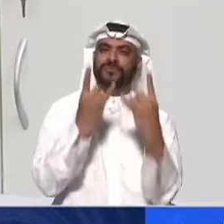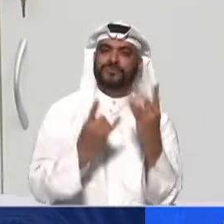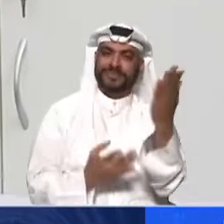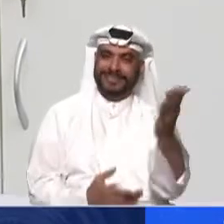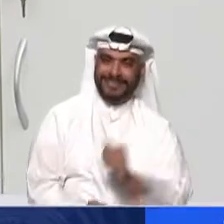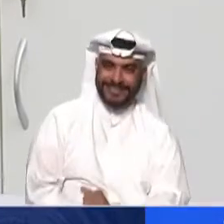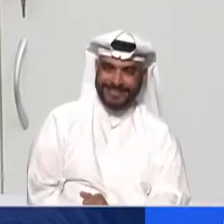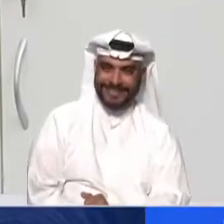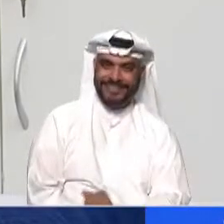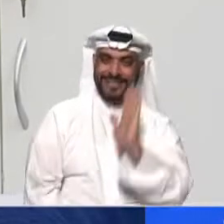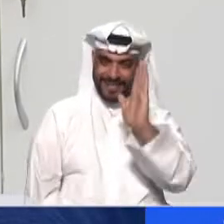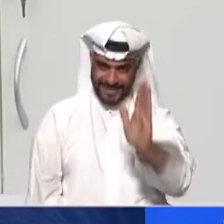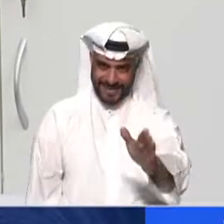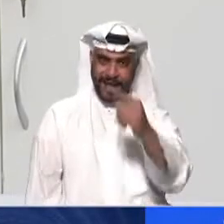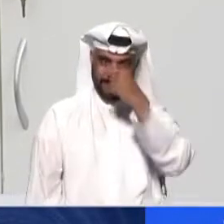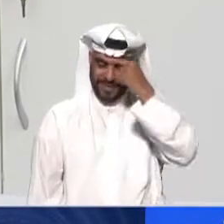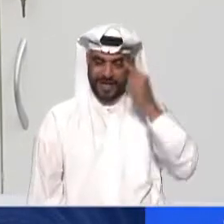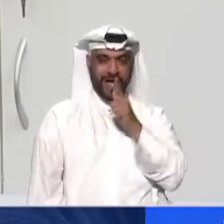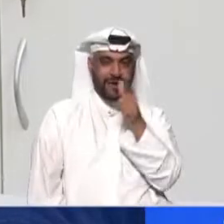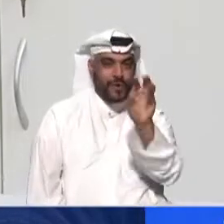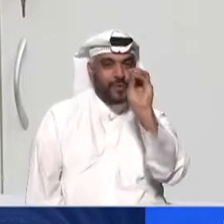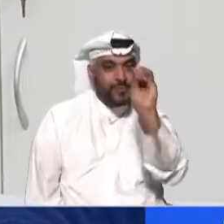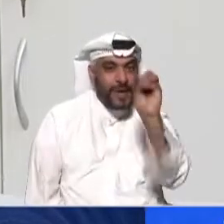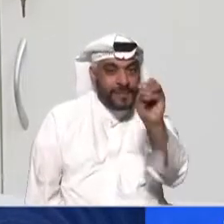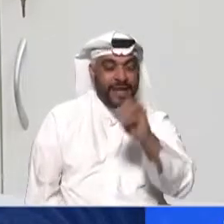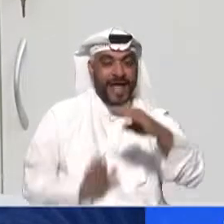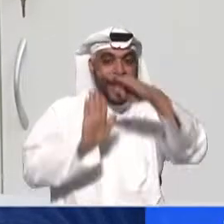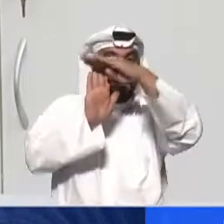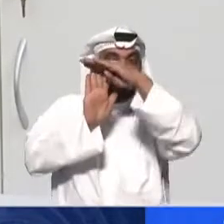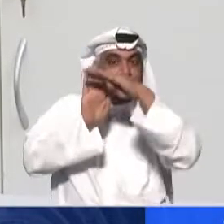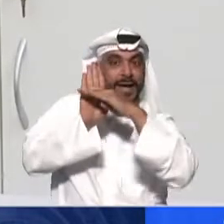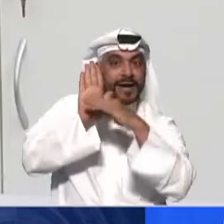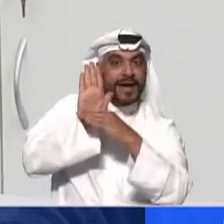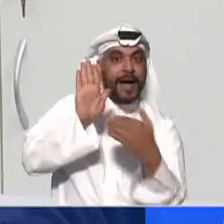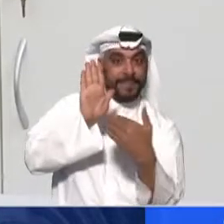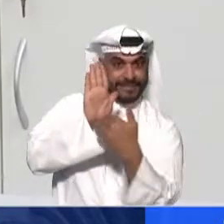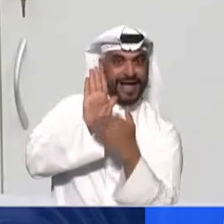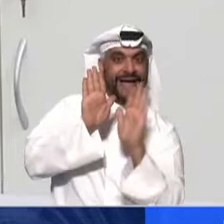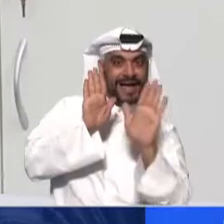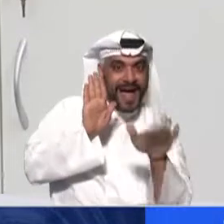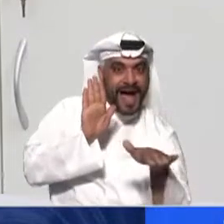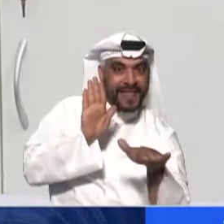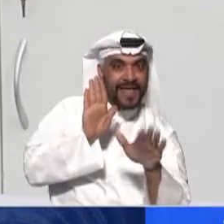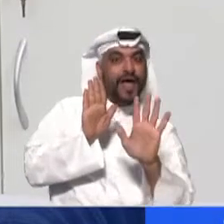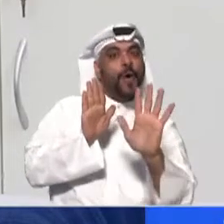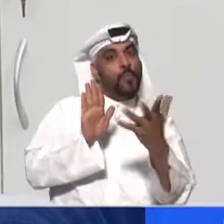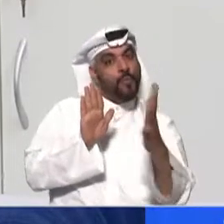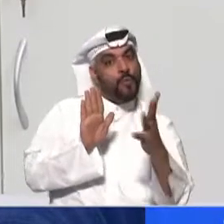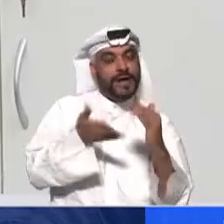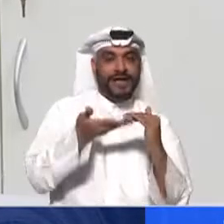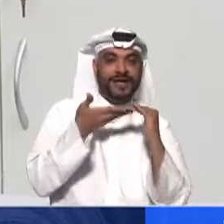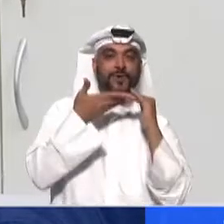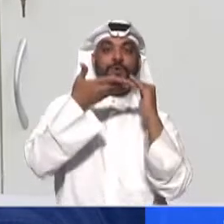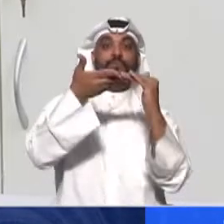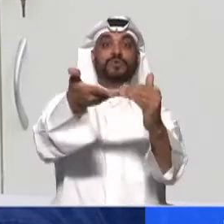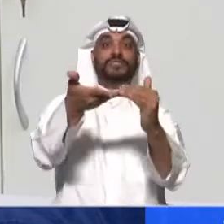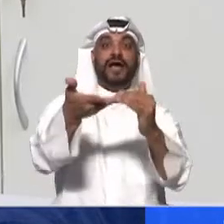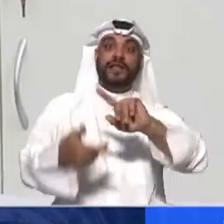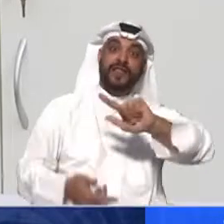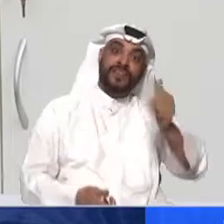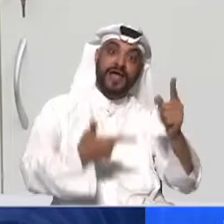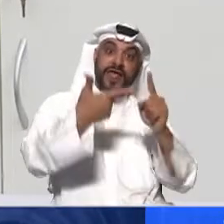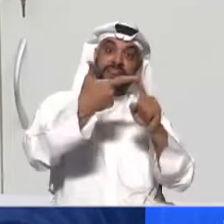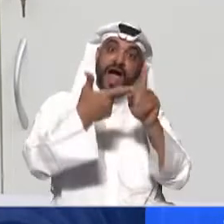الكويت. يمكن أحب أنوه إلى أن هذا البرنامج أيضا يمكنه أن يساعد ناس ثانيين في